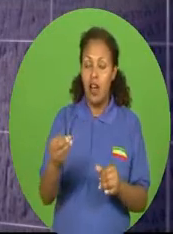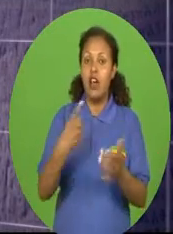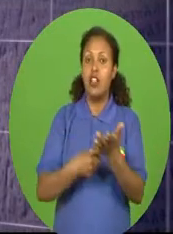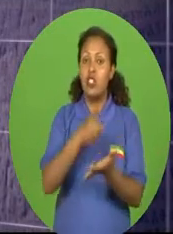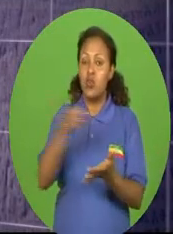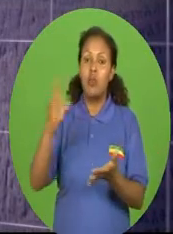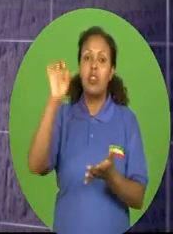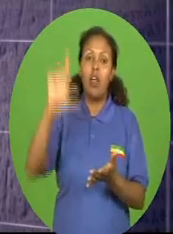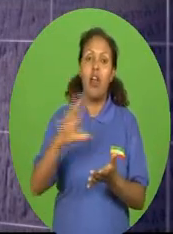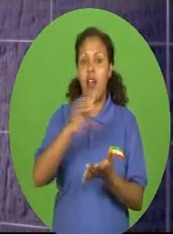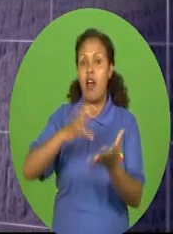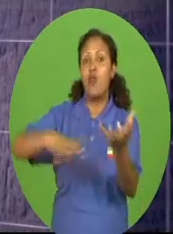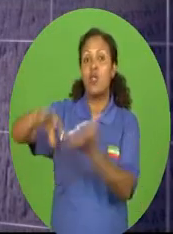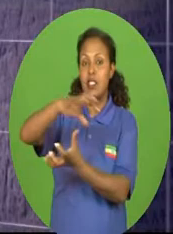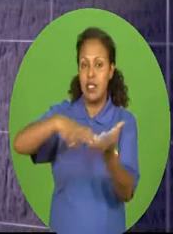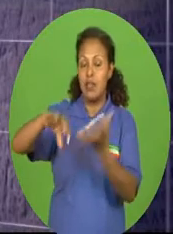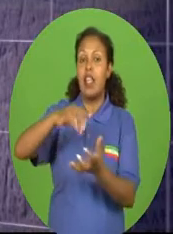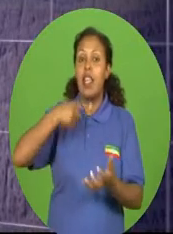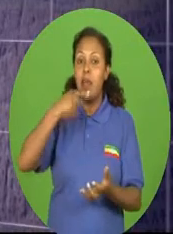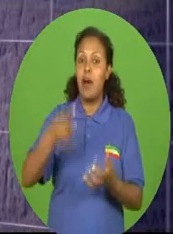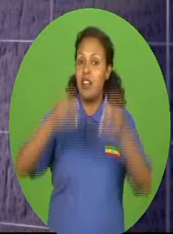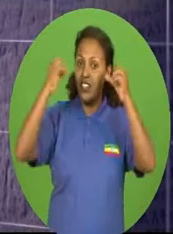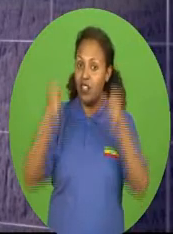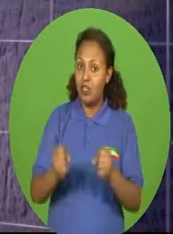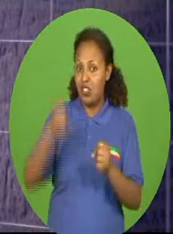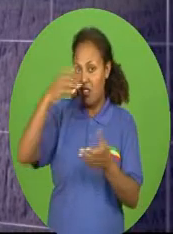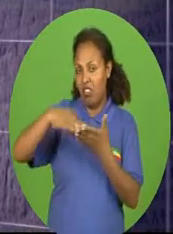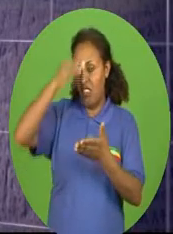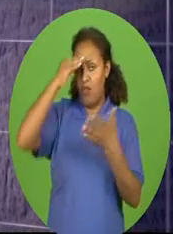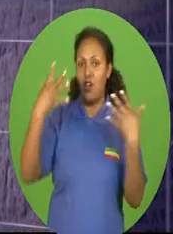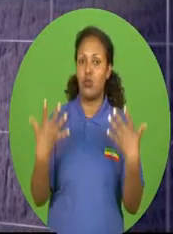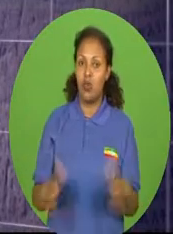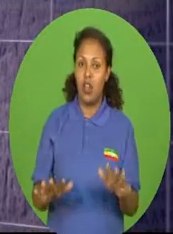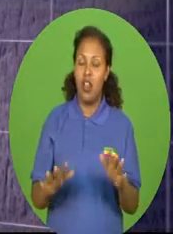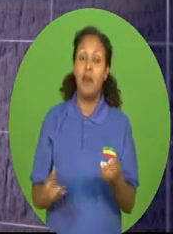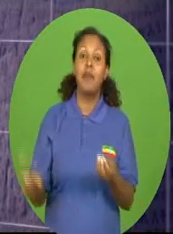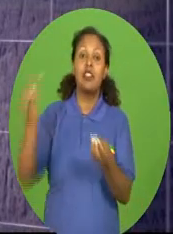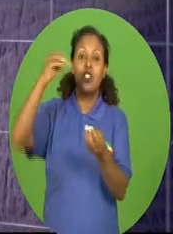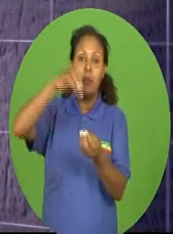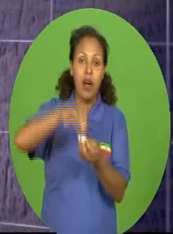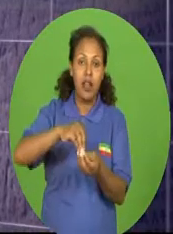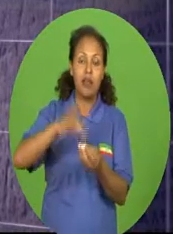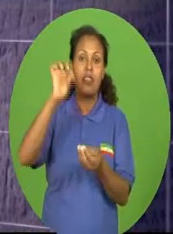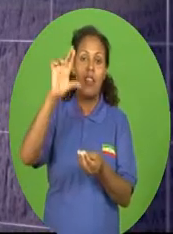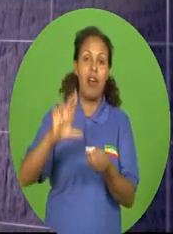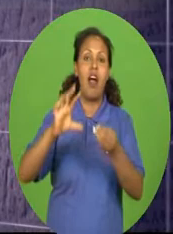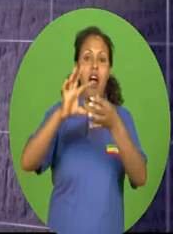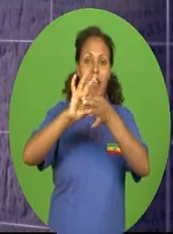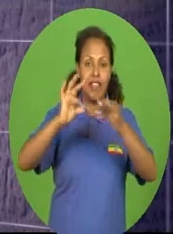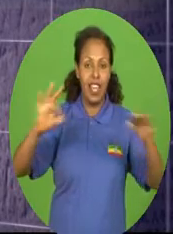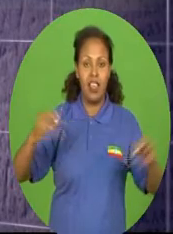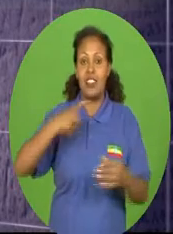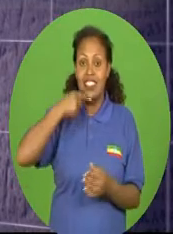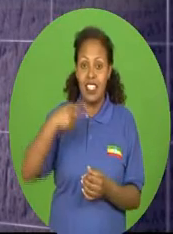እንደሆነና እነሱም ተራና ውስብስብ ሊባል እንደሚችል ተምራችኋል። በተጨማሪም